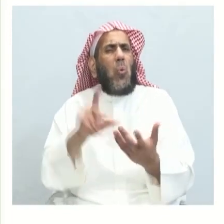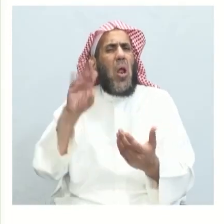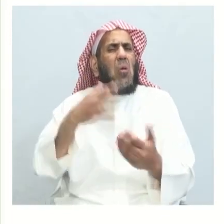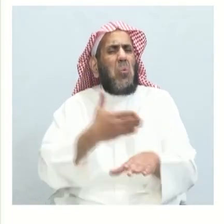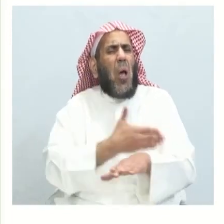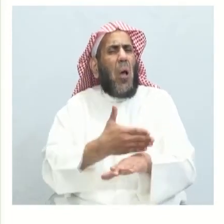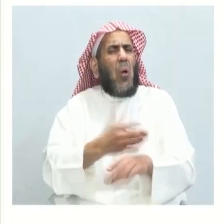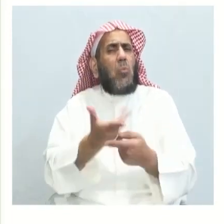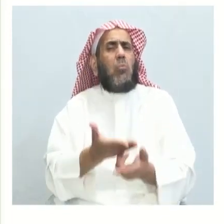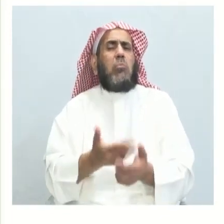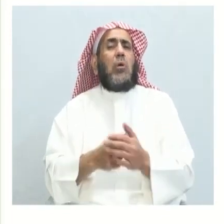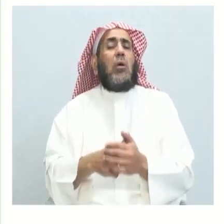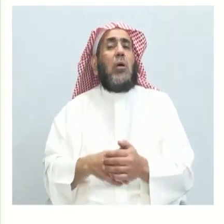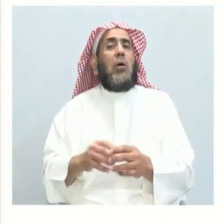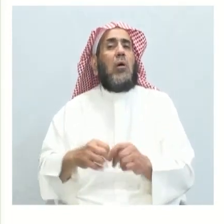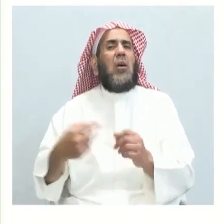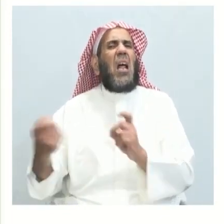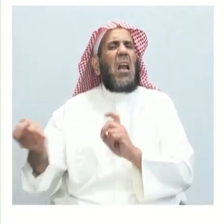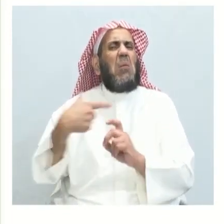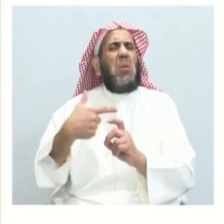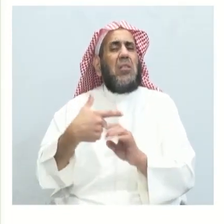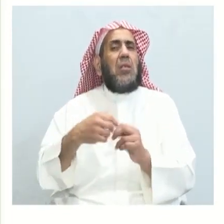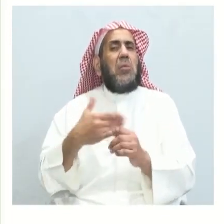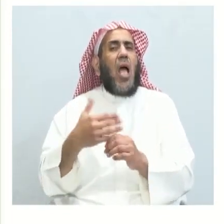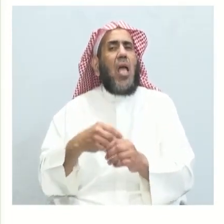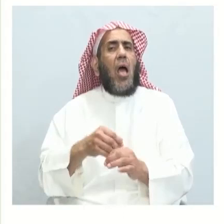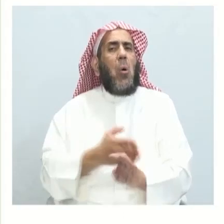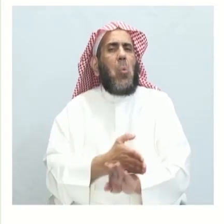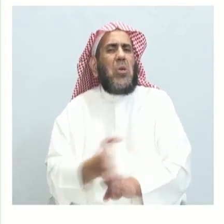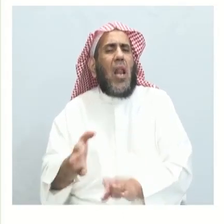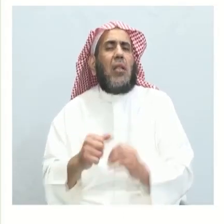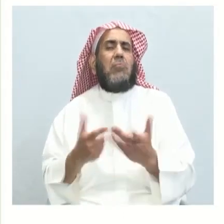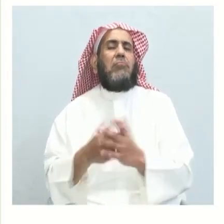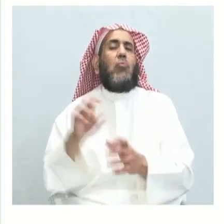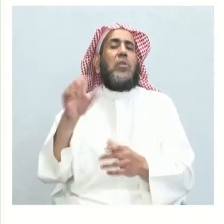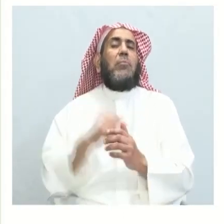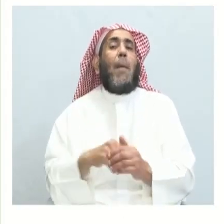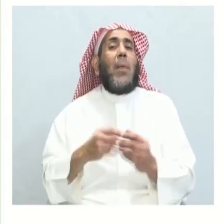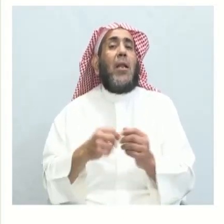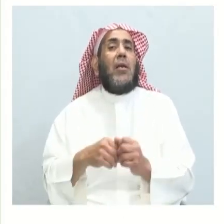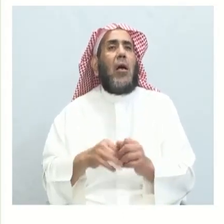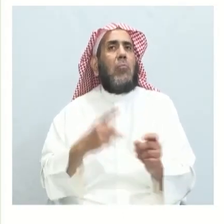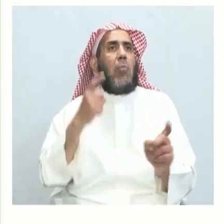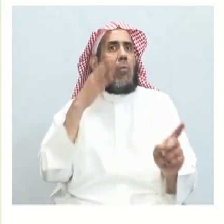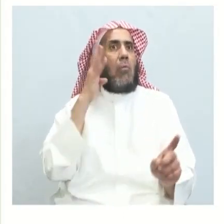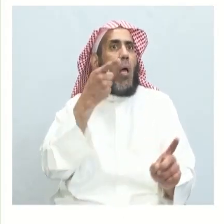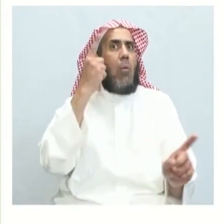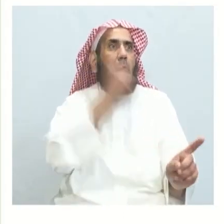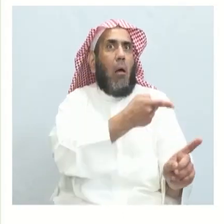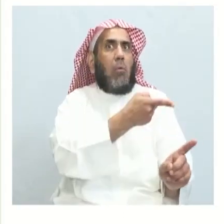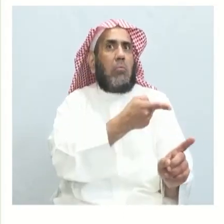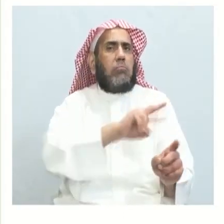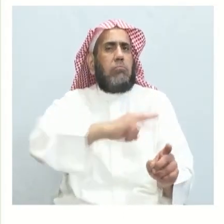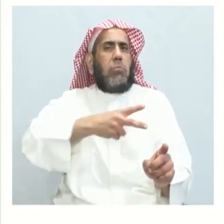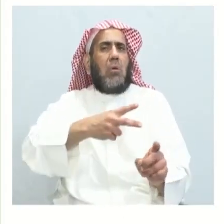تاخير اكبر رمتني بدائها وانسلت ايضا معنى ان متهم شخص اخر ثم